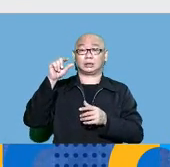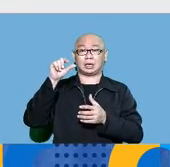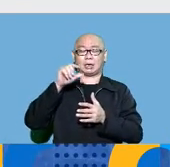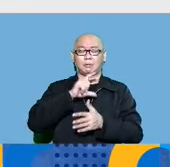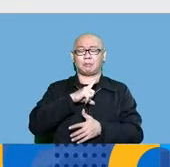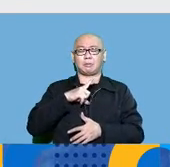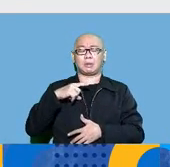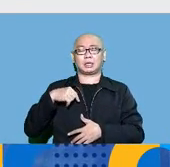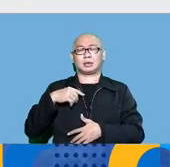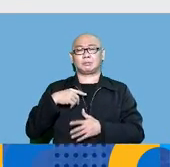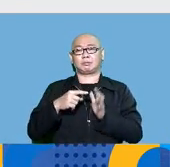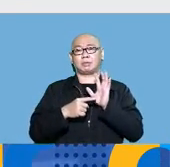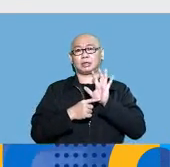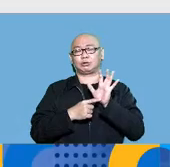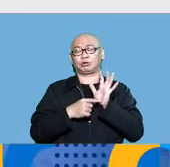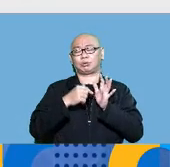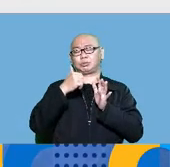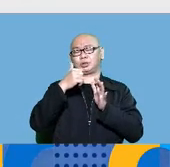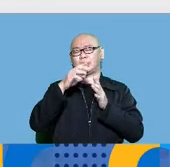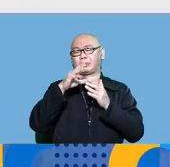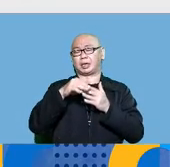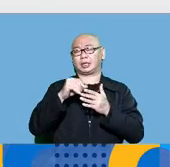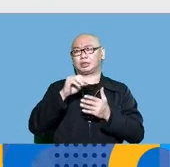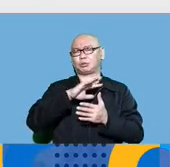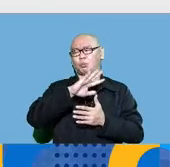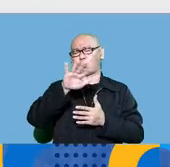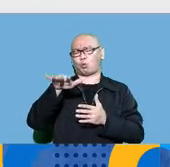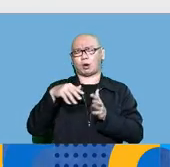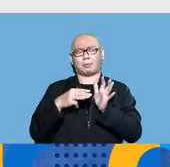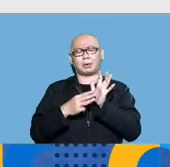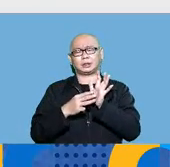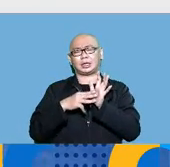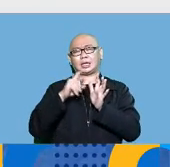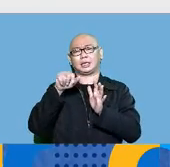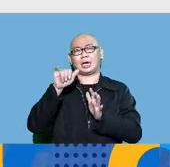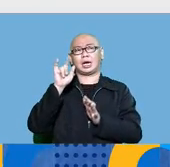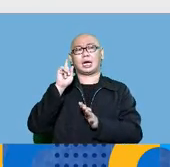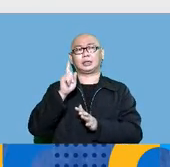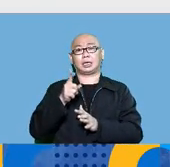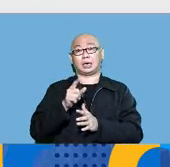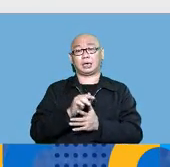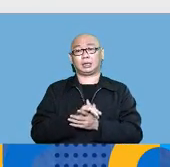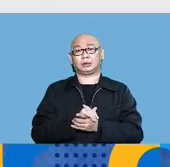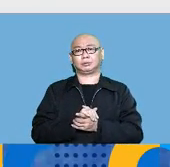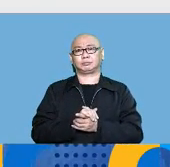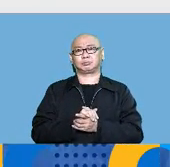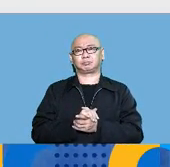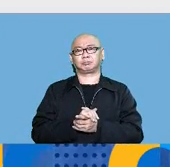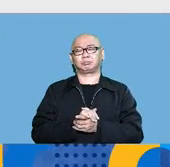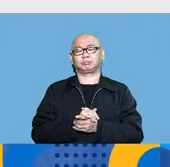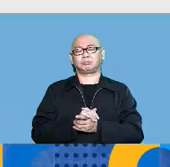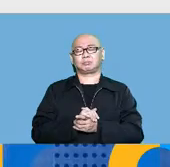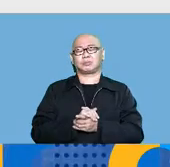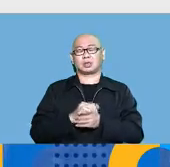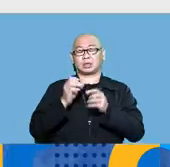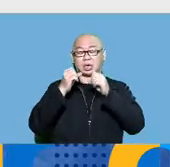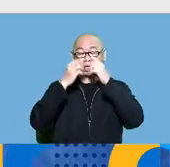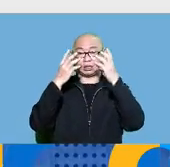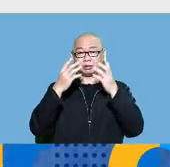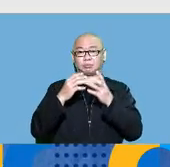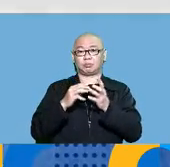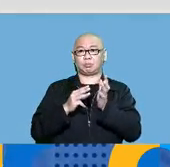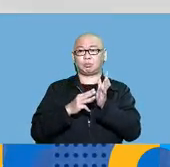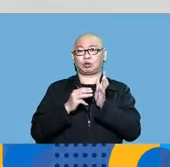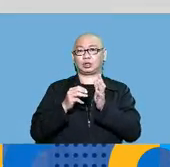mahasiswa mampu mengatasi semua kendala yang ada. Yang jelas bahwa model ini tidak cocok